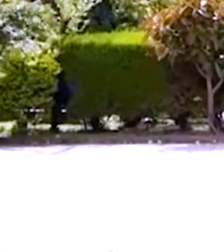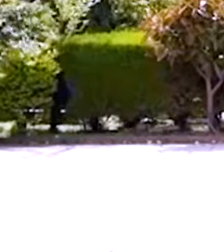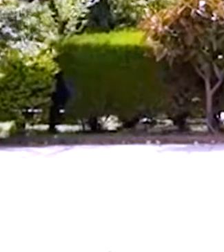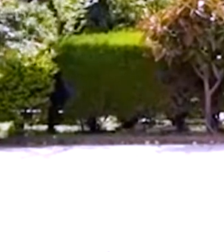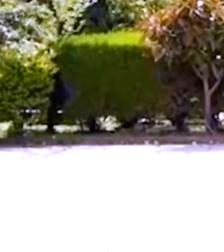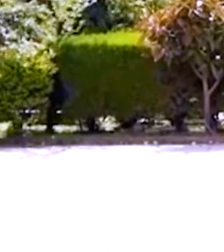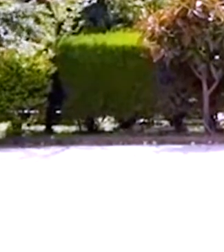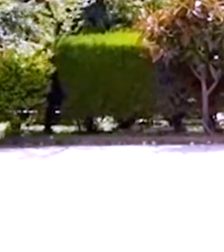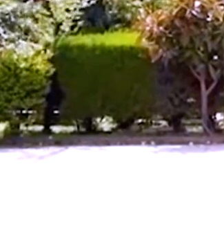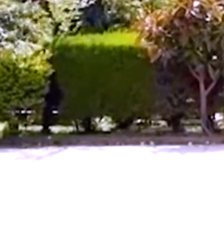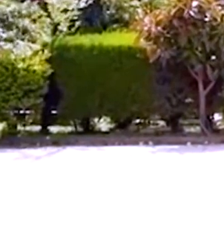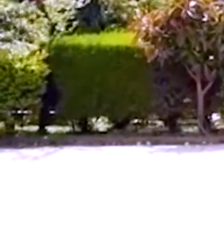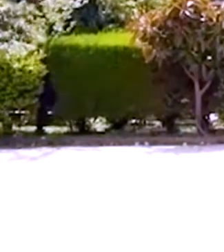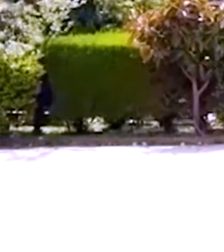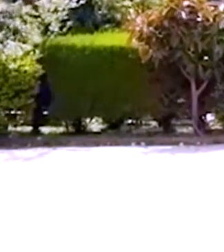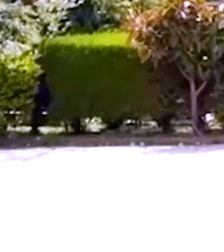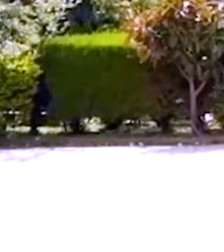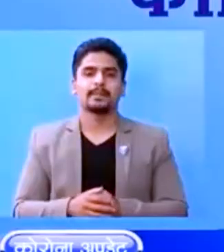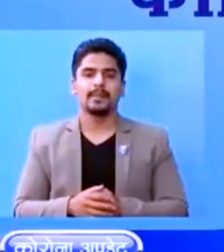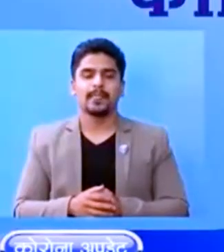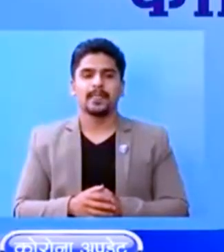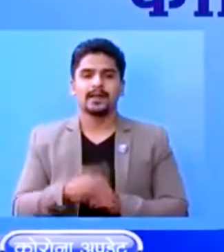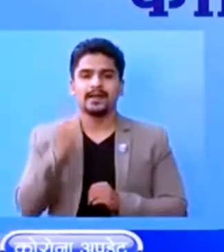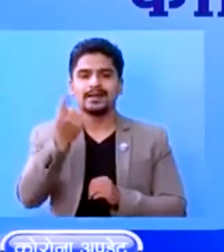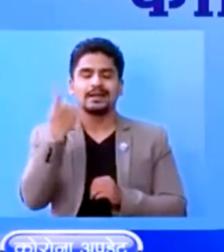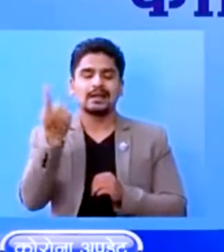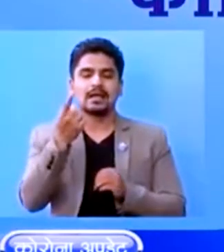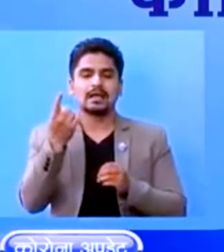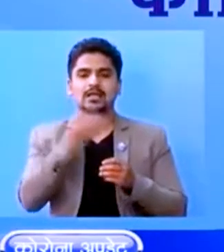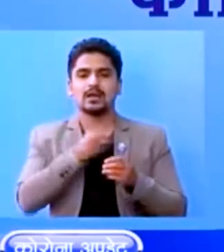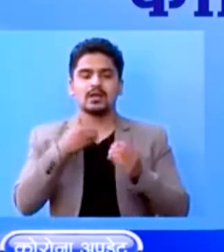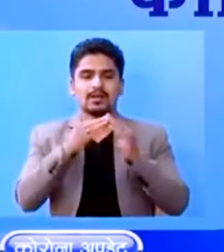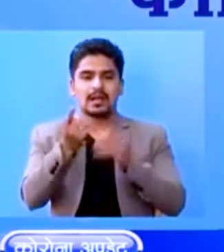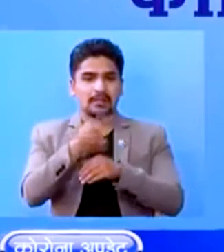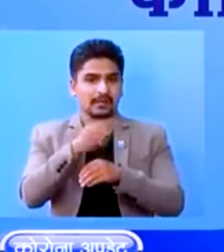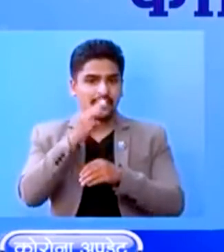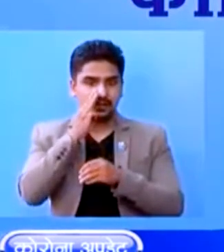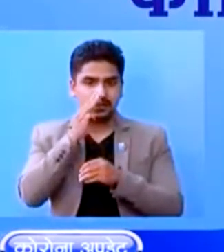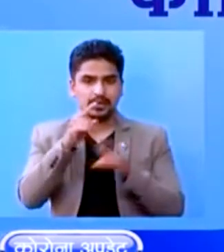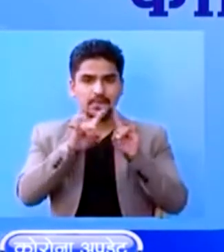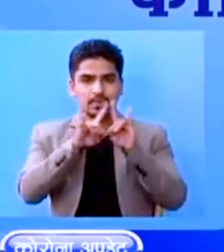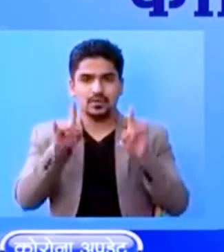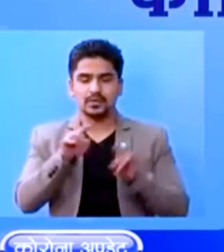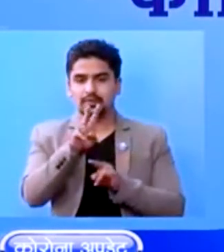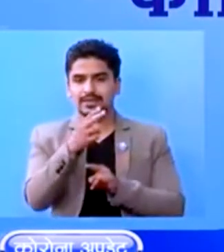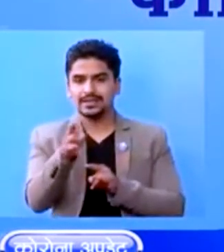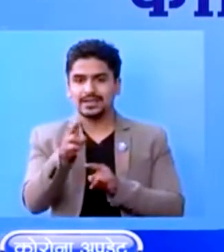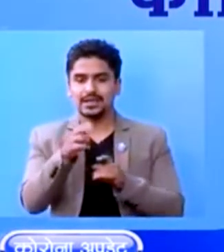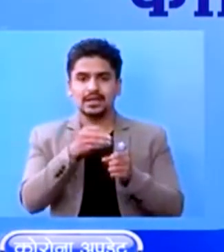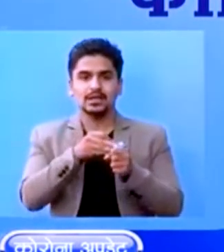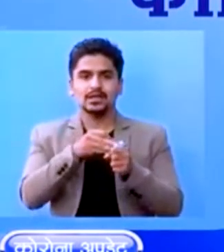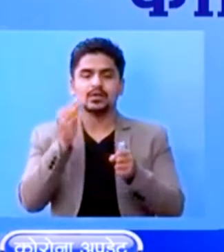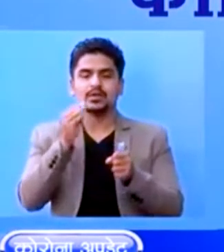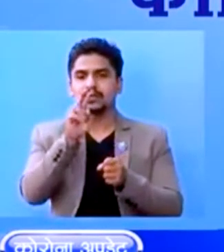छन्। अहिलेसम्म कोरोनाबाट 38 जनाको मृत्यु भएको उहाँले बताउनुभयो। वर्षाका दुईजना र